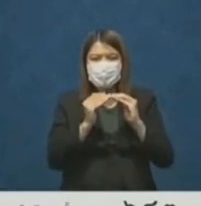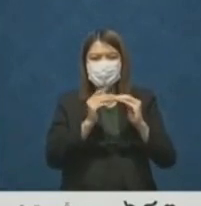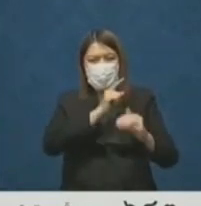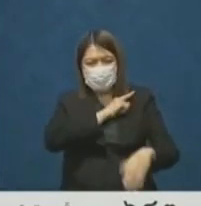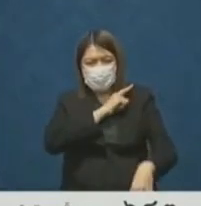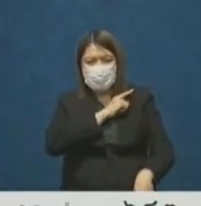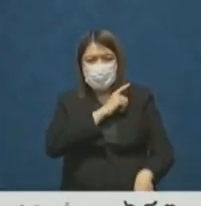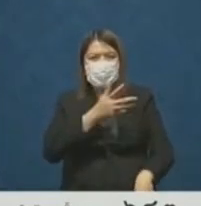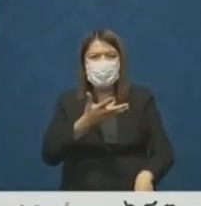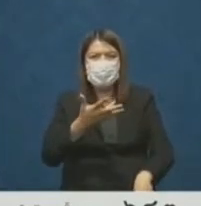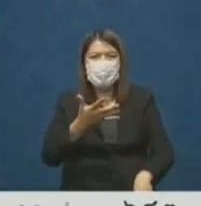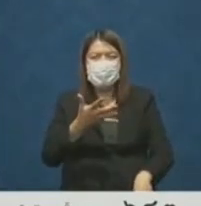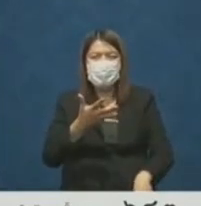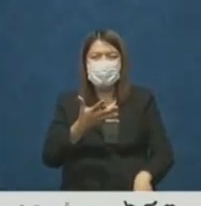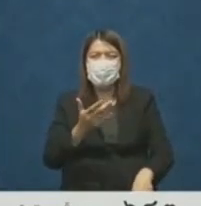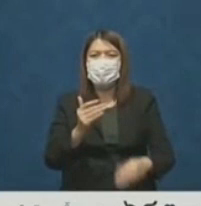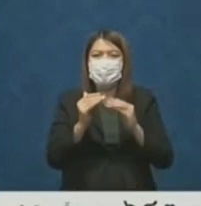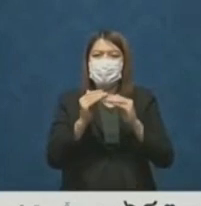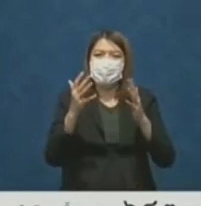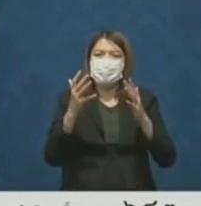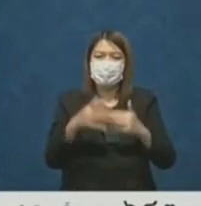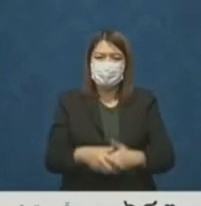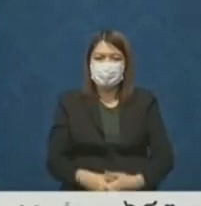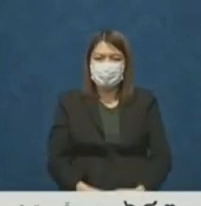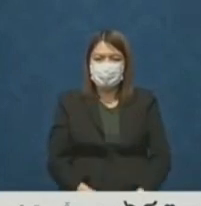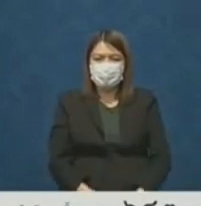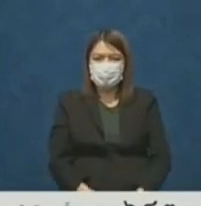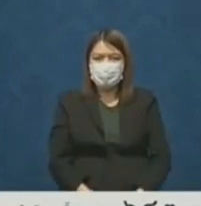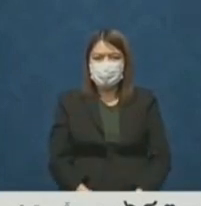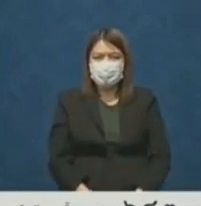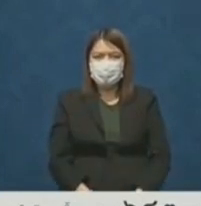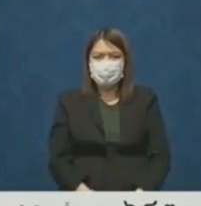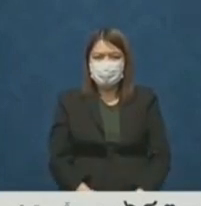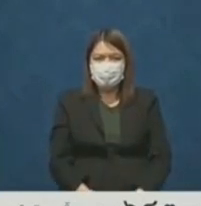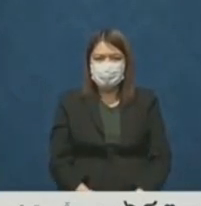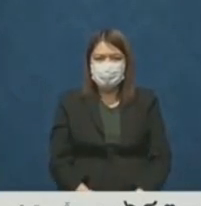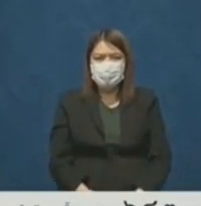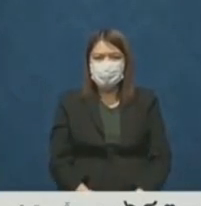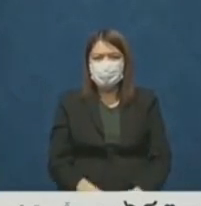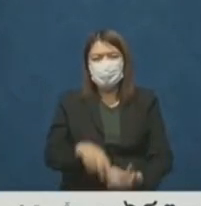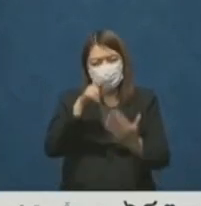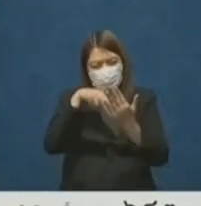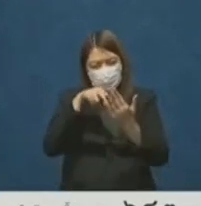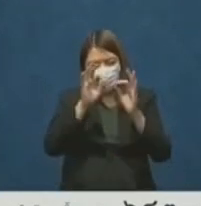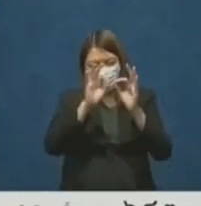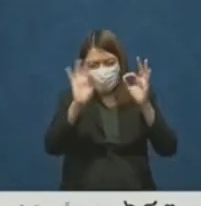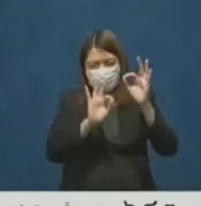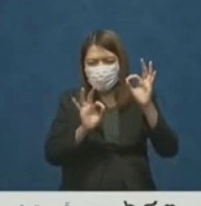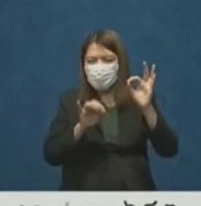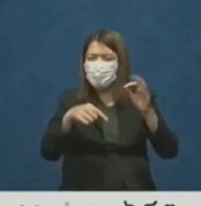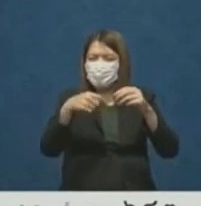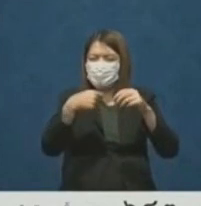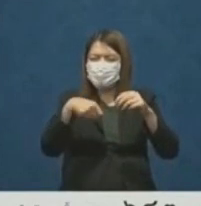มือนกับถูกจำกัดด้วยคำว่าหน้าที่ถ้าไม่มีหน้าที่คุณก็ไม่มีสิทธิอย่างนั้นเหรอครับคือสิบบรรทัดผมอ่านแล้วไม่รู้